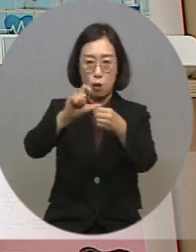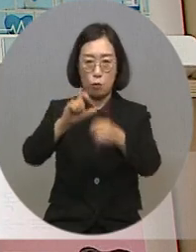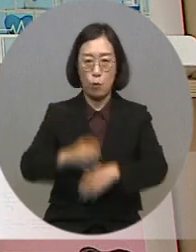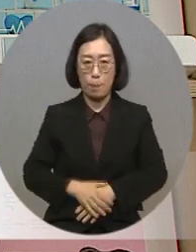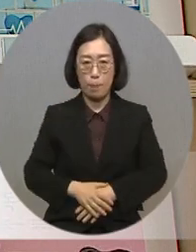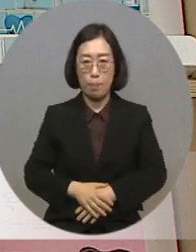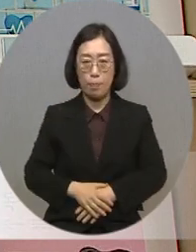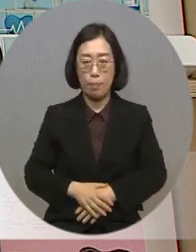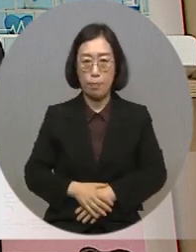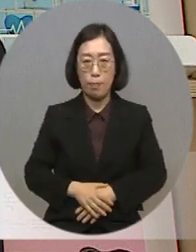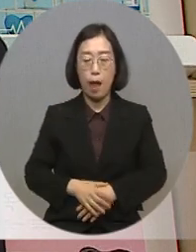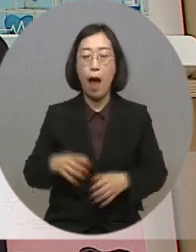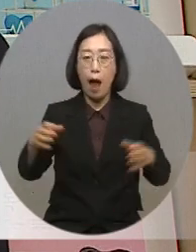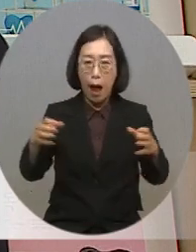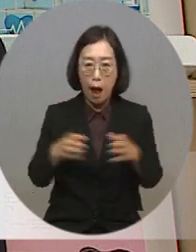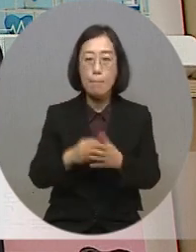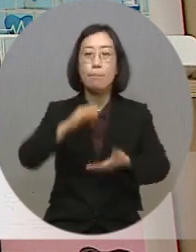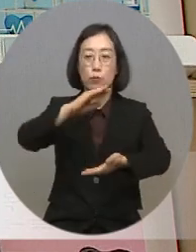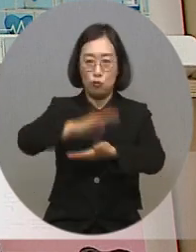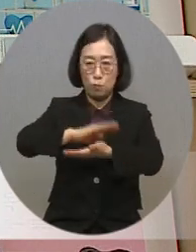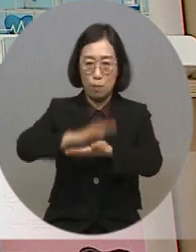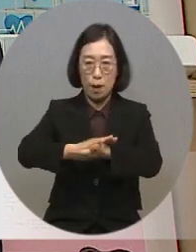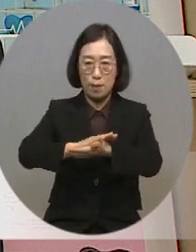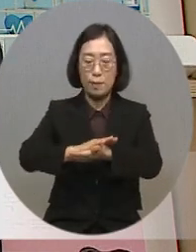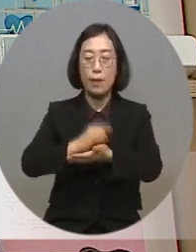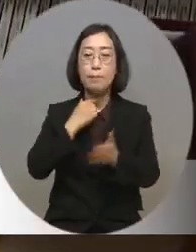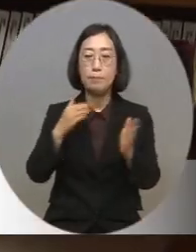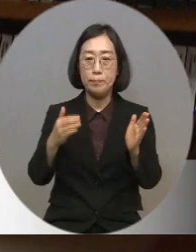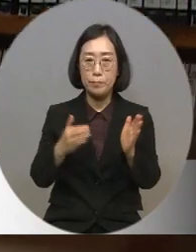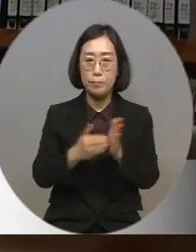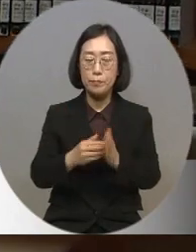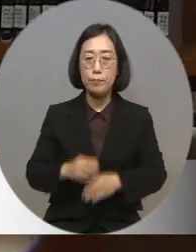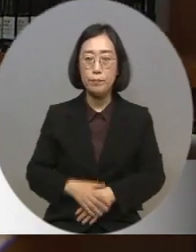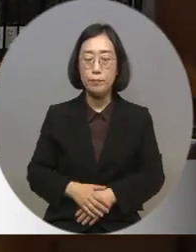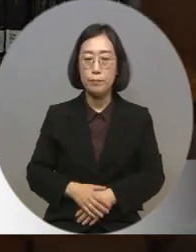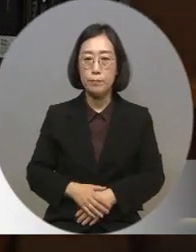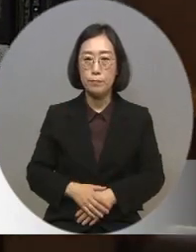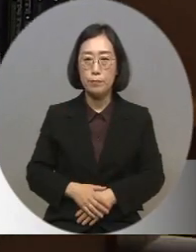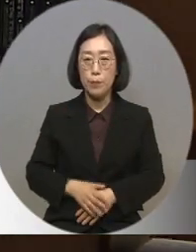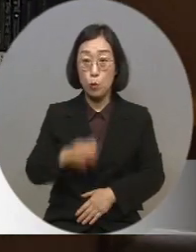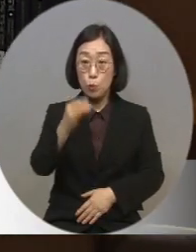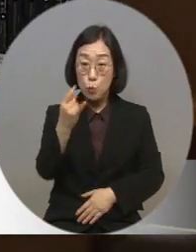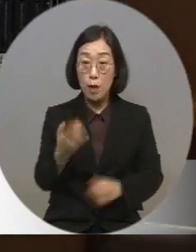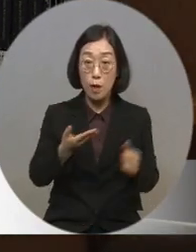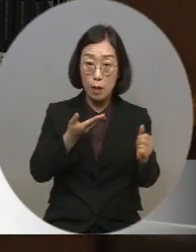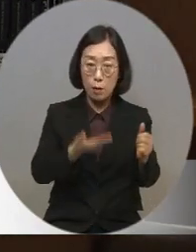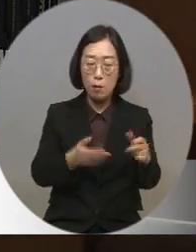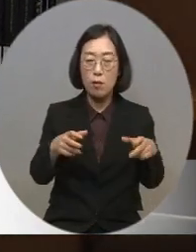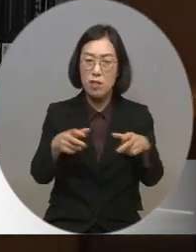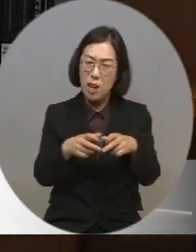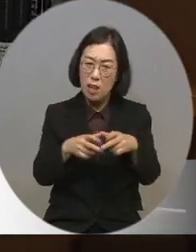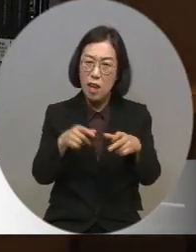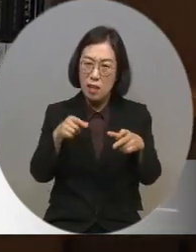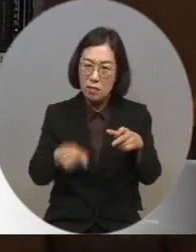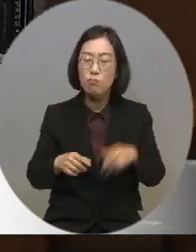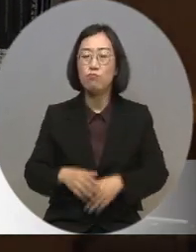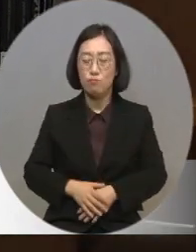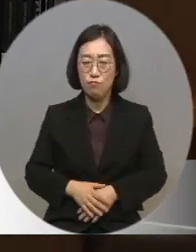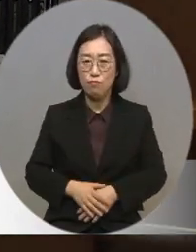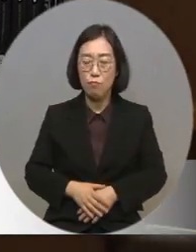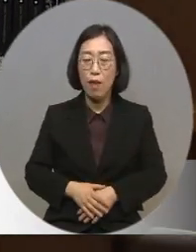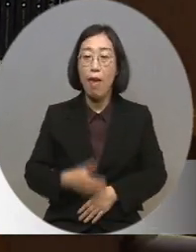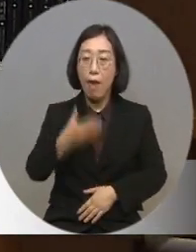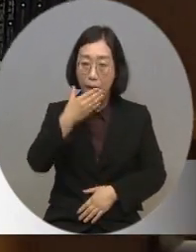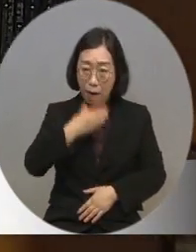수필집 15권 정도 냈습니다. 최유진 시인은 장애는 새로운 일상, 또 다른